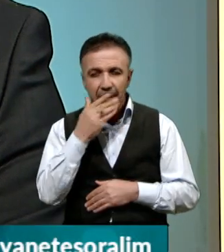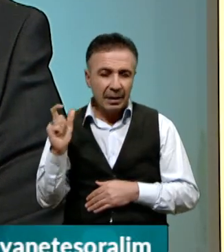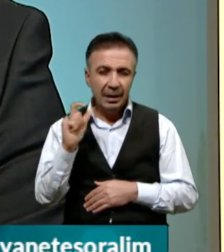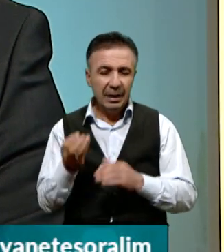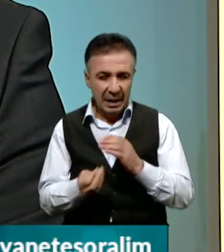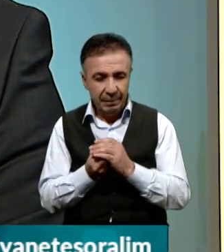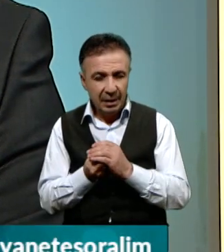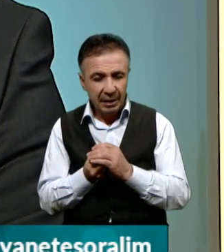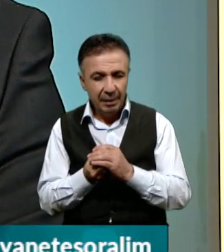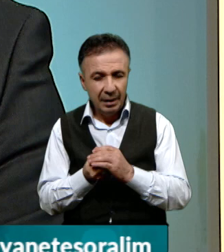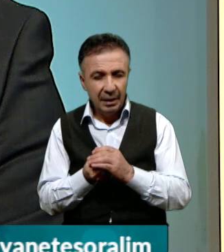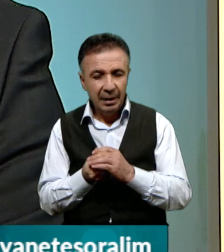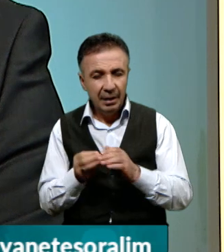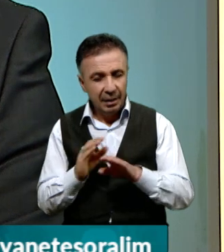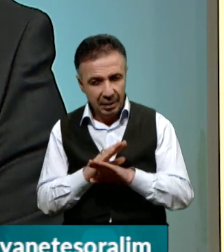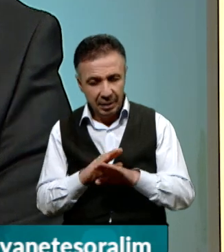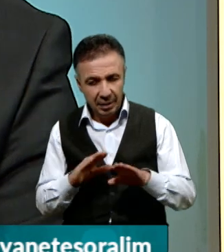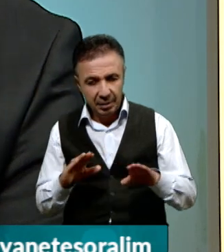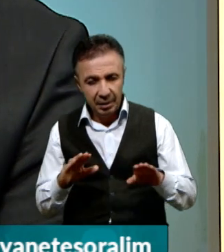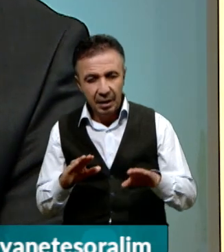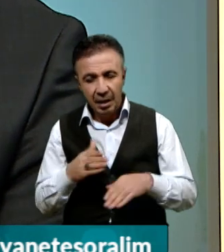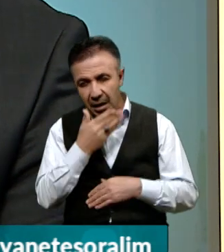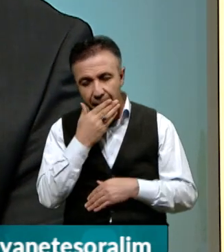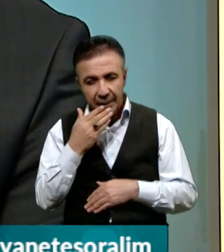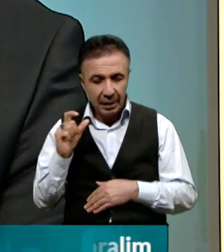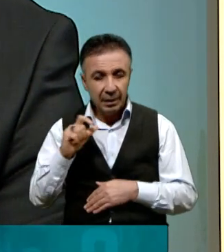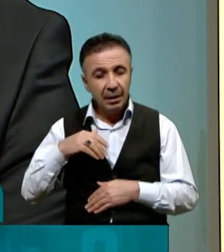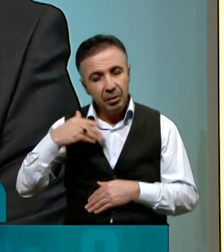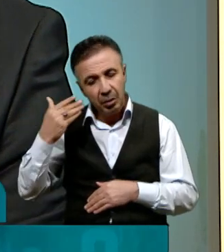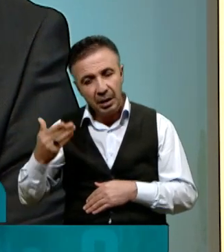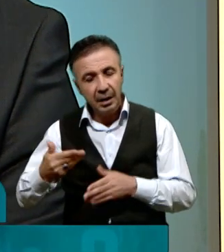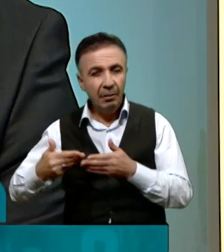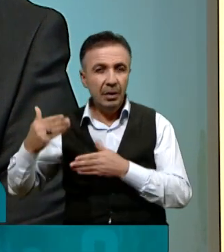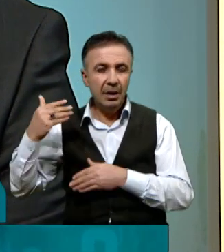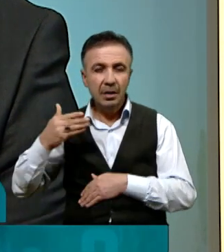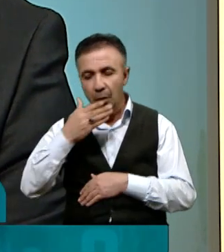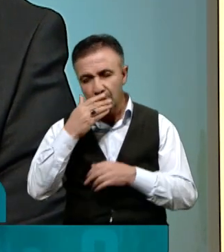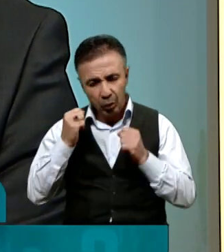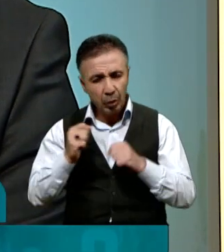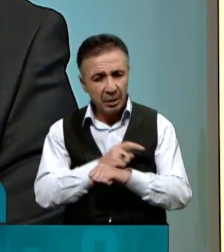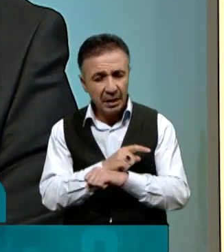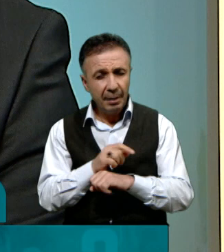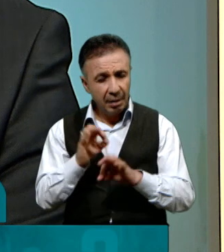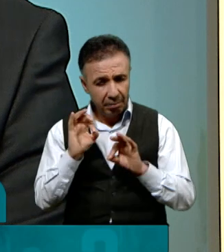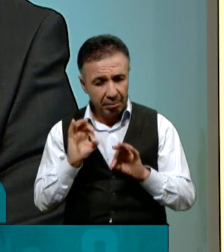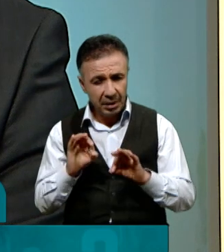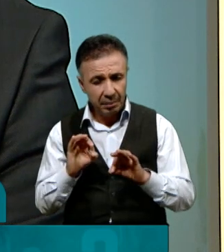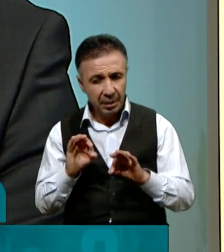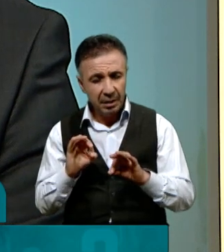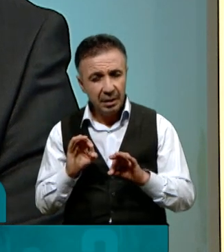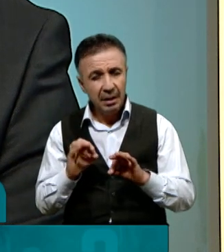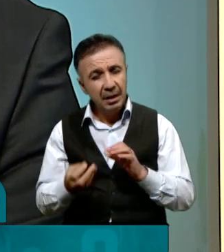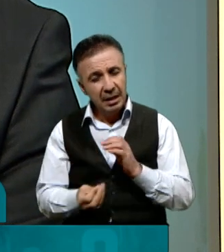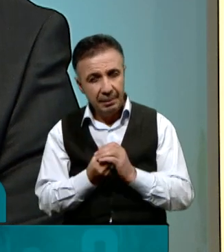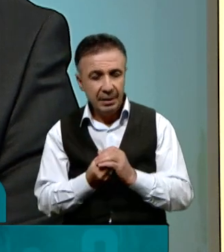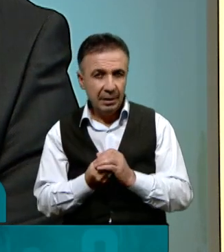birlikte kestiğimiz gibi Ramazan sonrasında veya öncesinde tuttuğumuz tüm oruçlarda ne yapacağız? Oruca başlama anı nedir? İmsaktır. Ezan